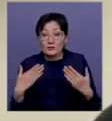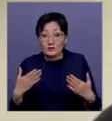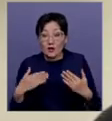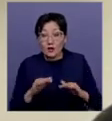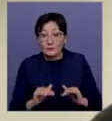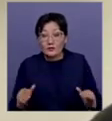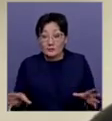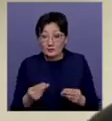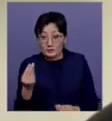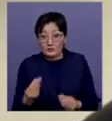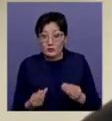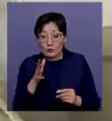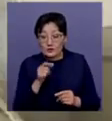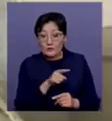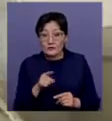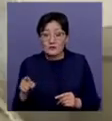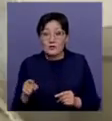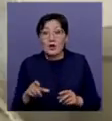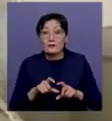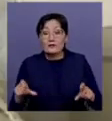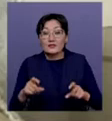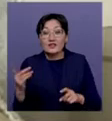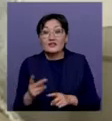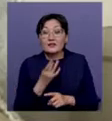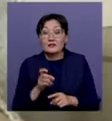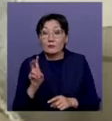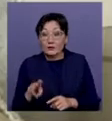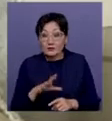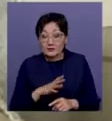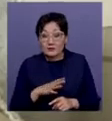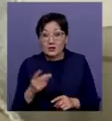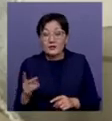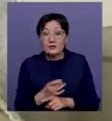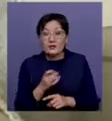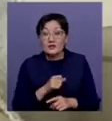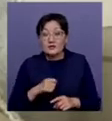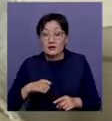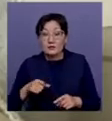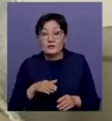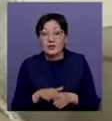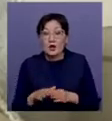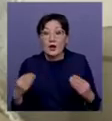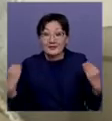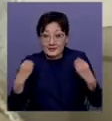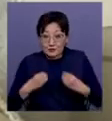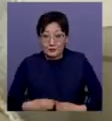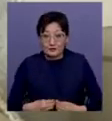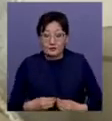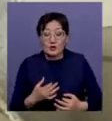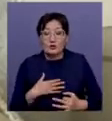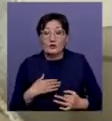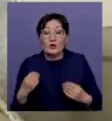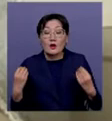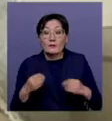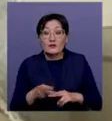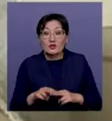баламен ойнаймыз. Осы уақытқа дейін мен супермаркетке 2 рет қана бардым. 2 ретте өзім жасап алған костюммен шықтым. Менде жауын